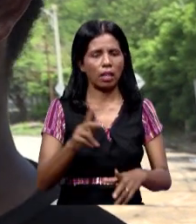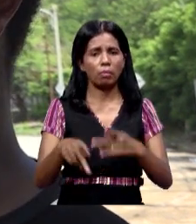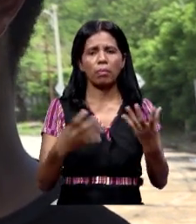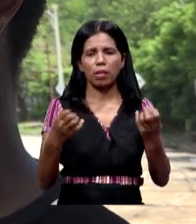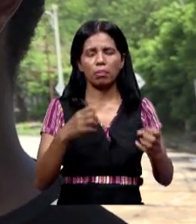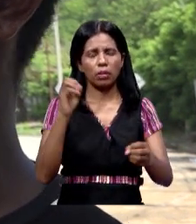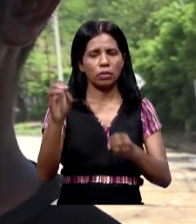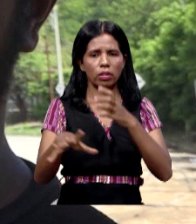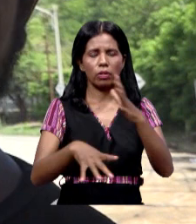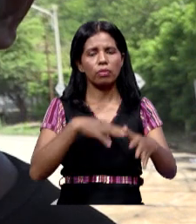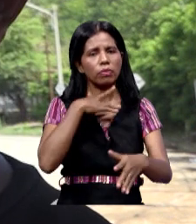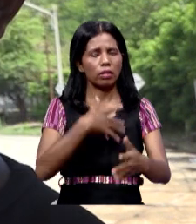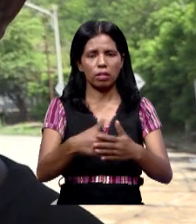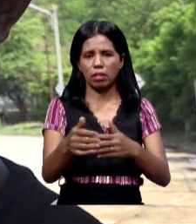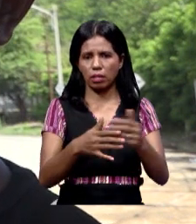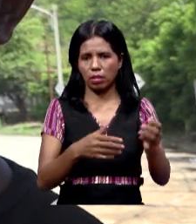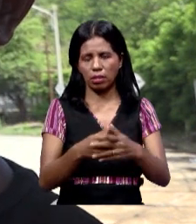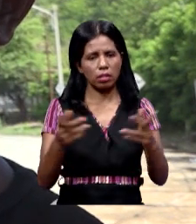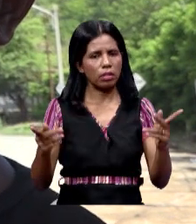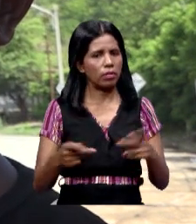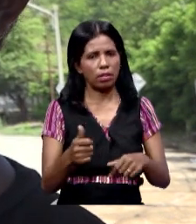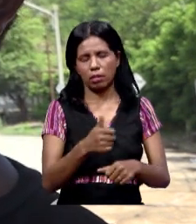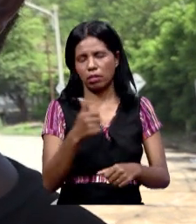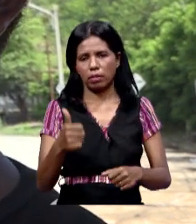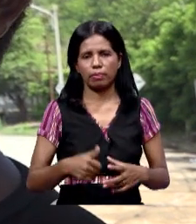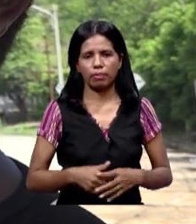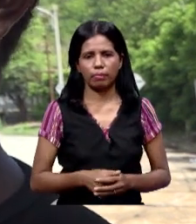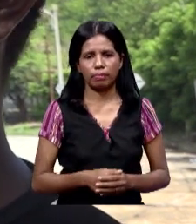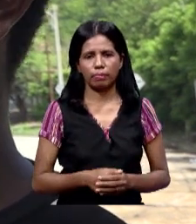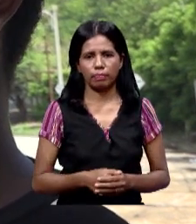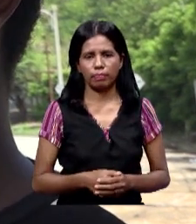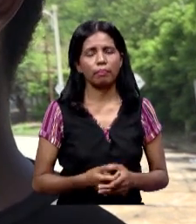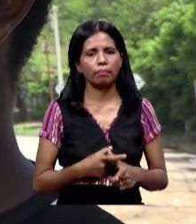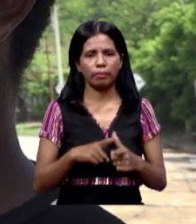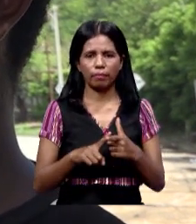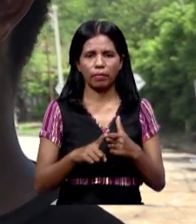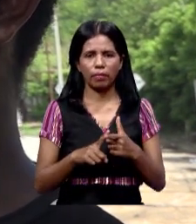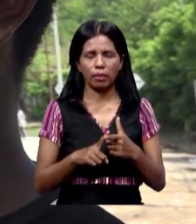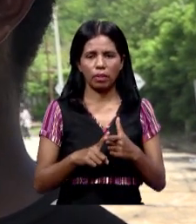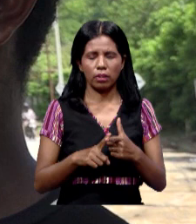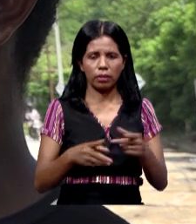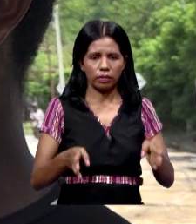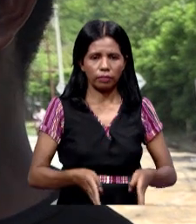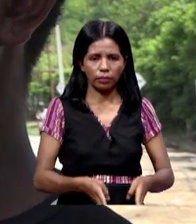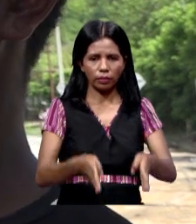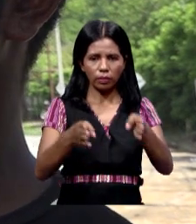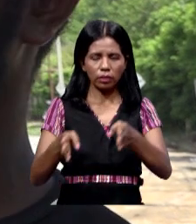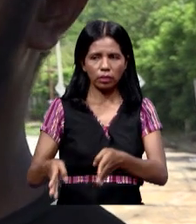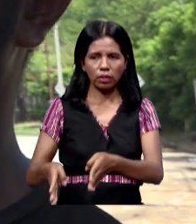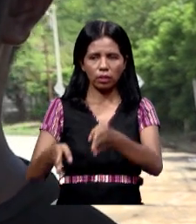ya fat fatin dah riser ni. No, iya baleta sar ni. Ini barang, dipuis. Baleta sar ni mudah hal yang kap tu kalau